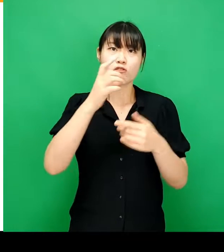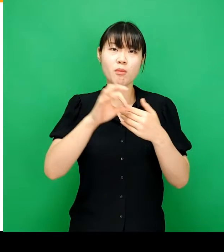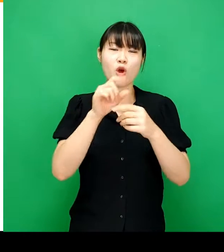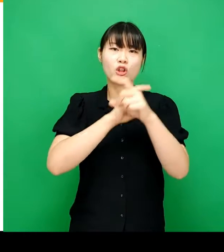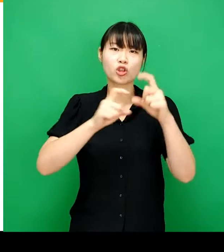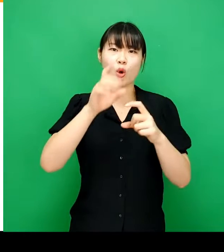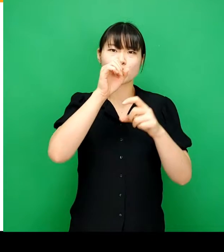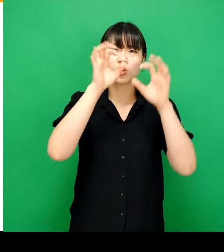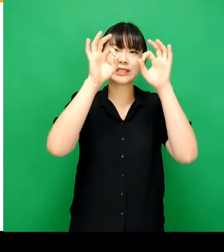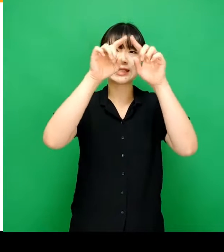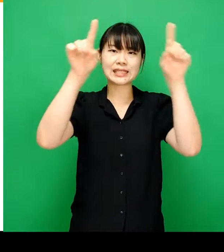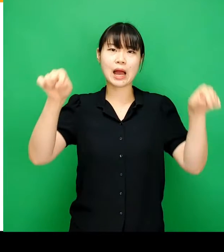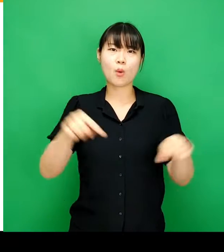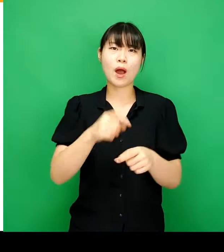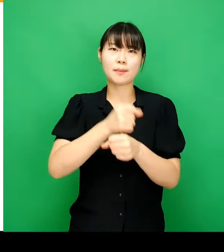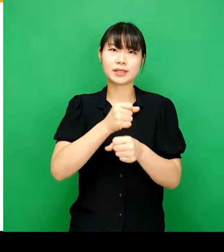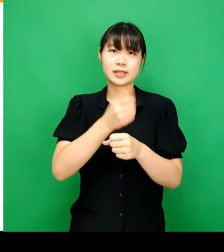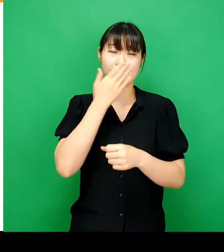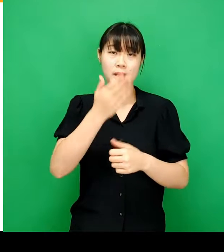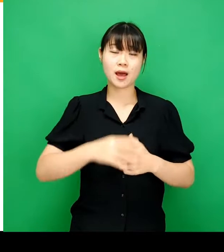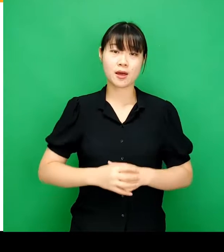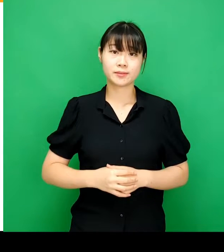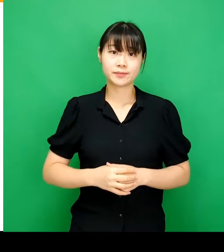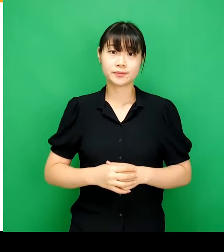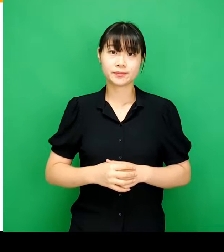더 좋은 시각화를 만들 수 있는 것이죠.